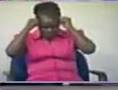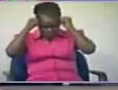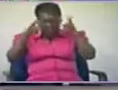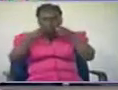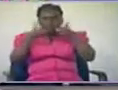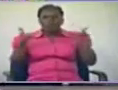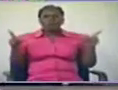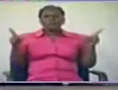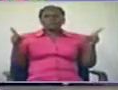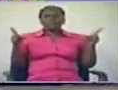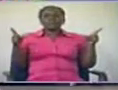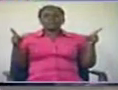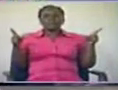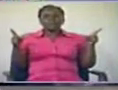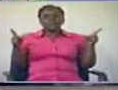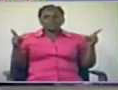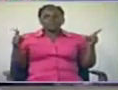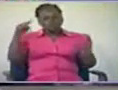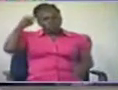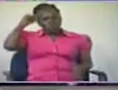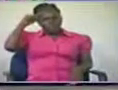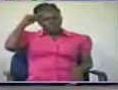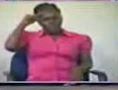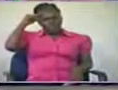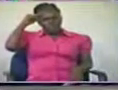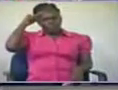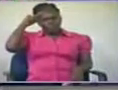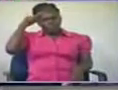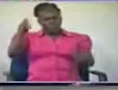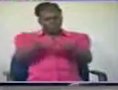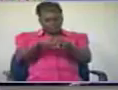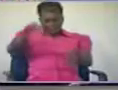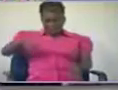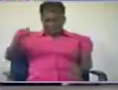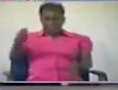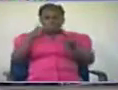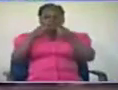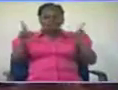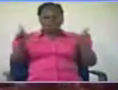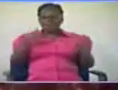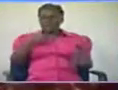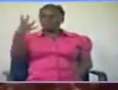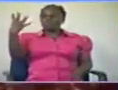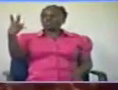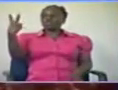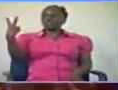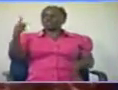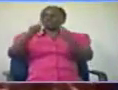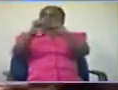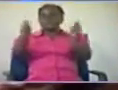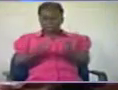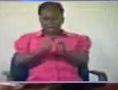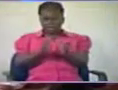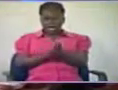languages ambazo tunaita indigenous languages. Hizi ni languages za hapa Kenya. Tunajua tuko 42 tribes na zaidi,